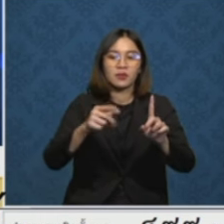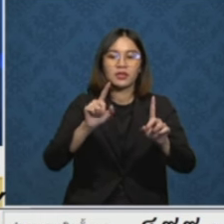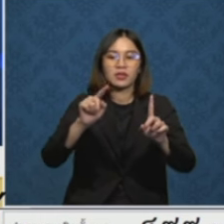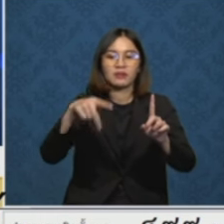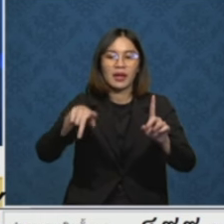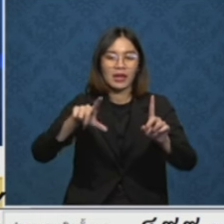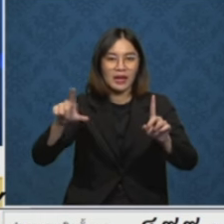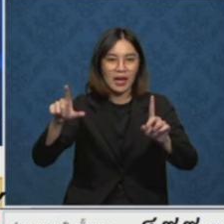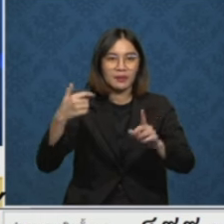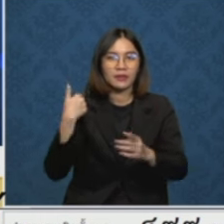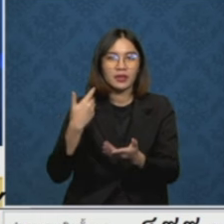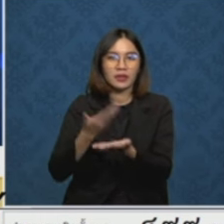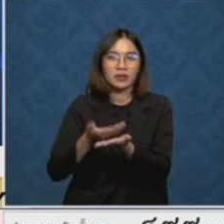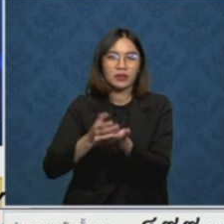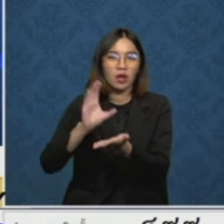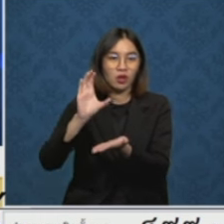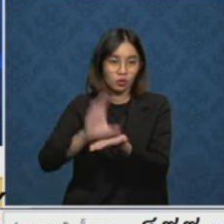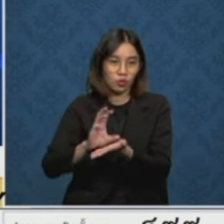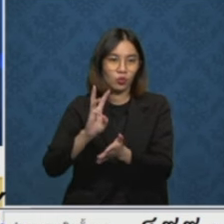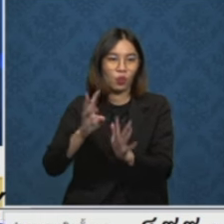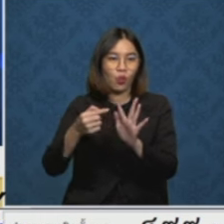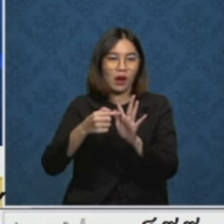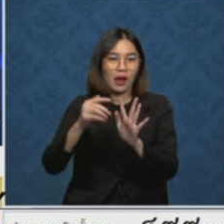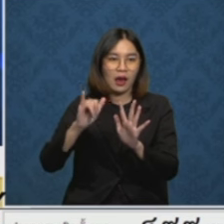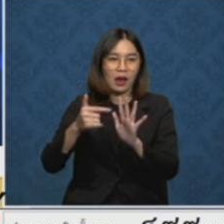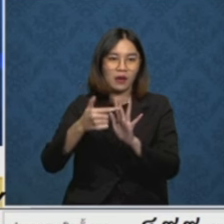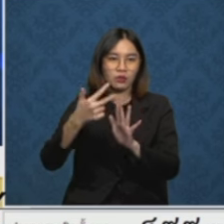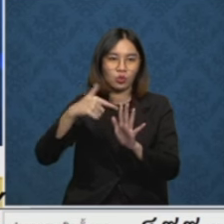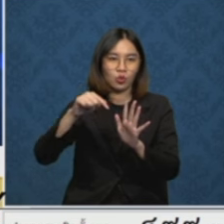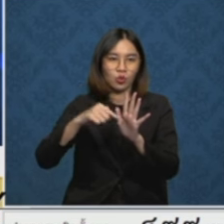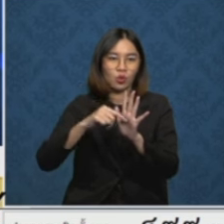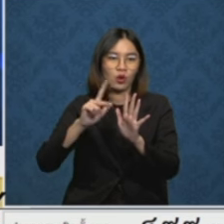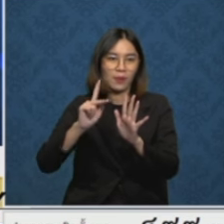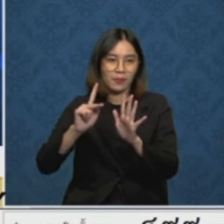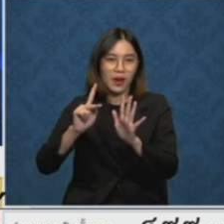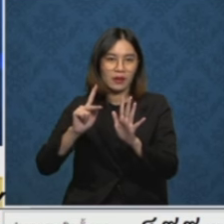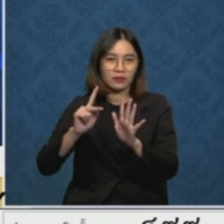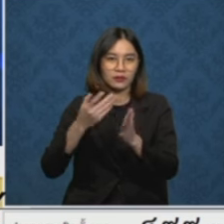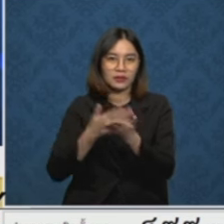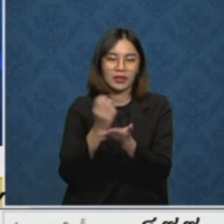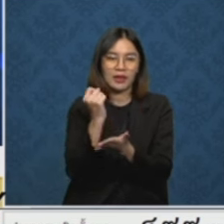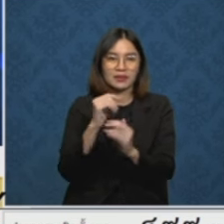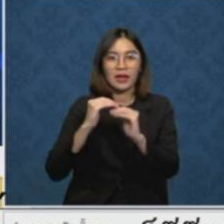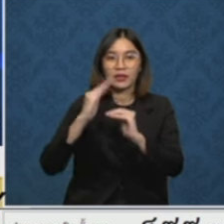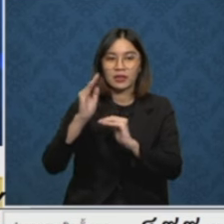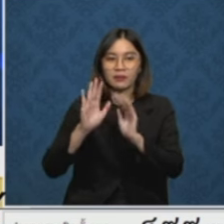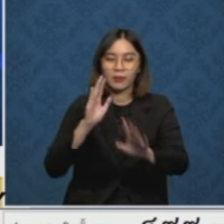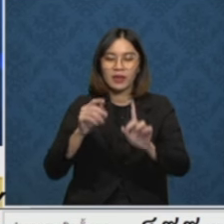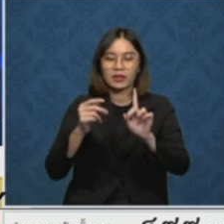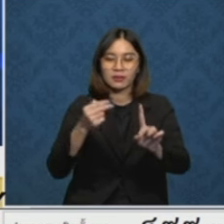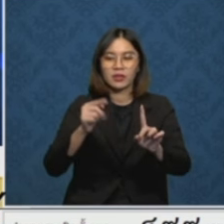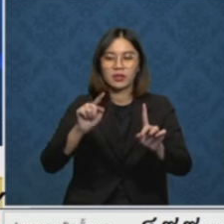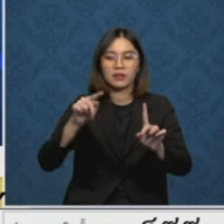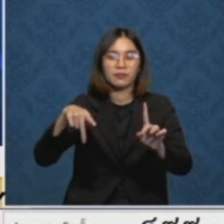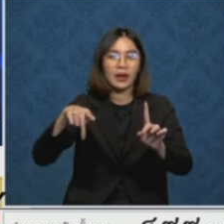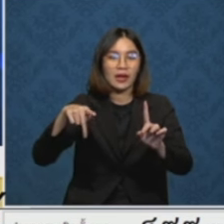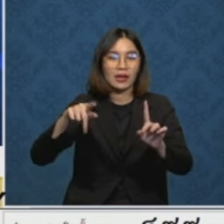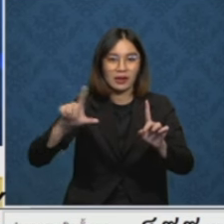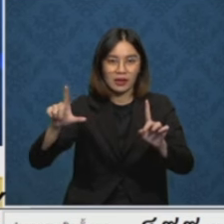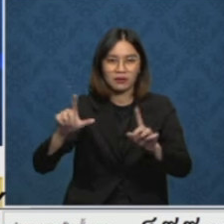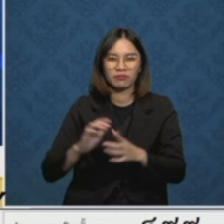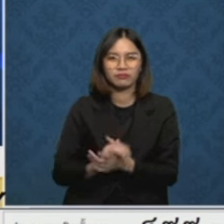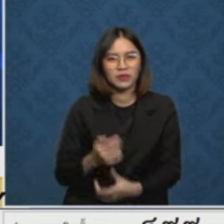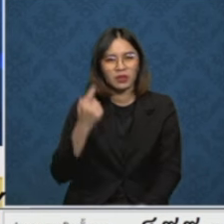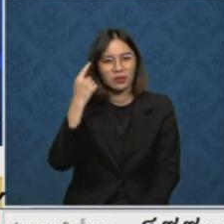ทแล้วก็มีกองทุนไว้ยุพักนะคะนำส่งรายได้เกินจากที่ประมาณการไว้ 11,000 ล้านบาทดูท่